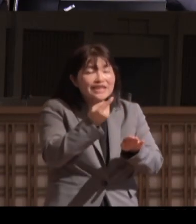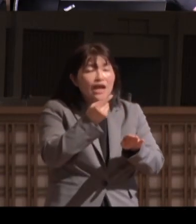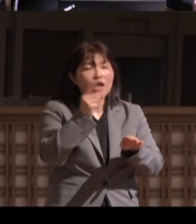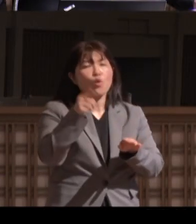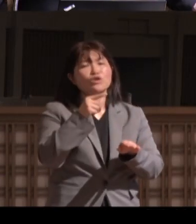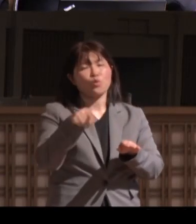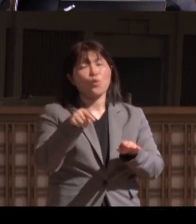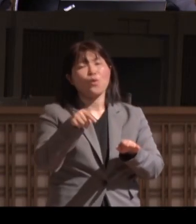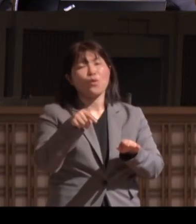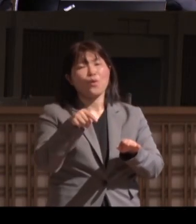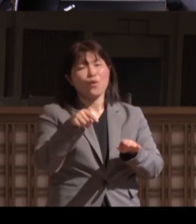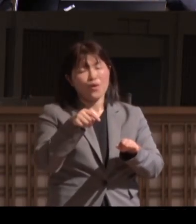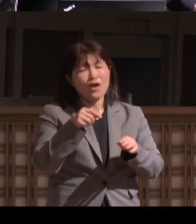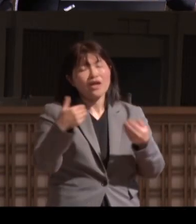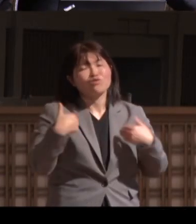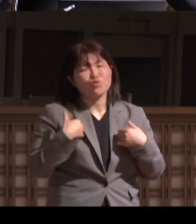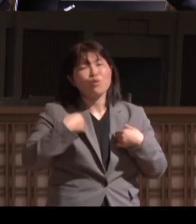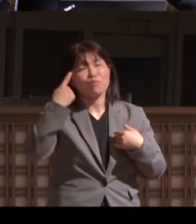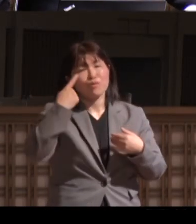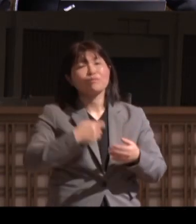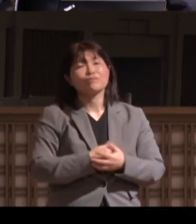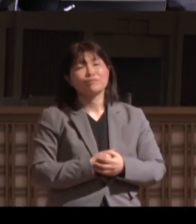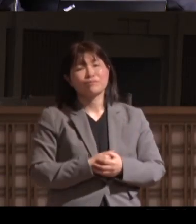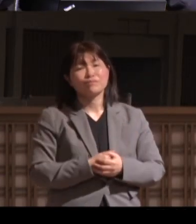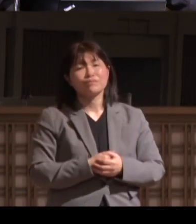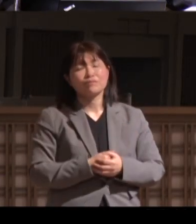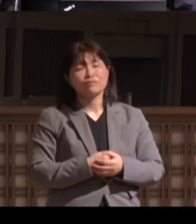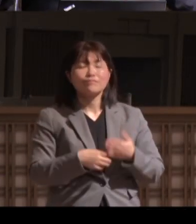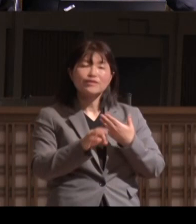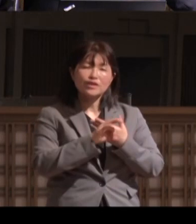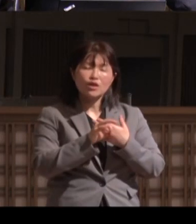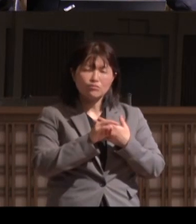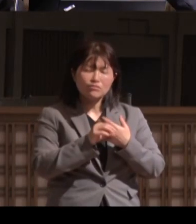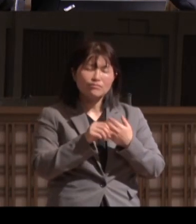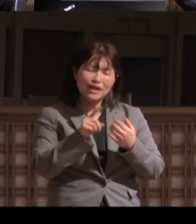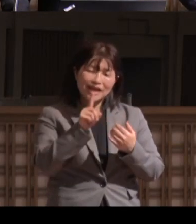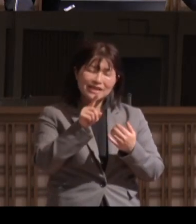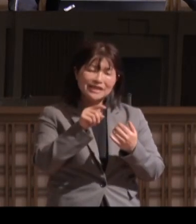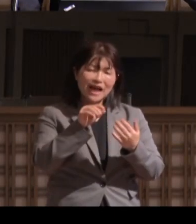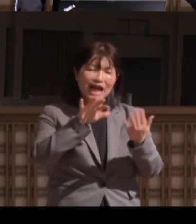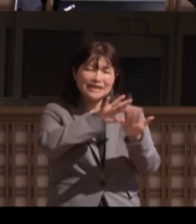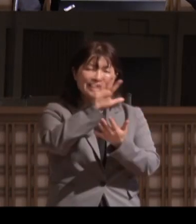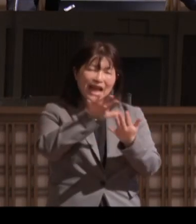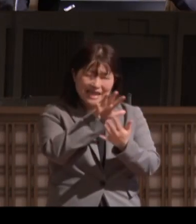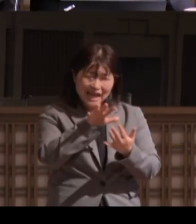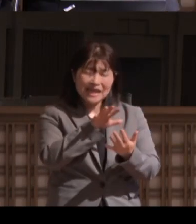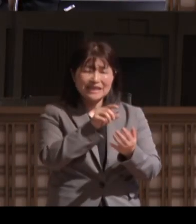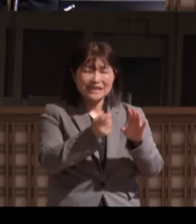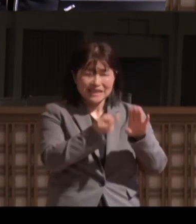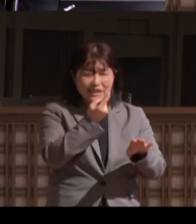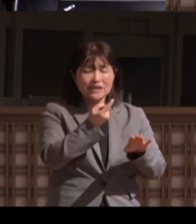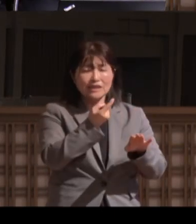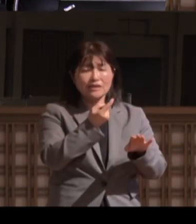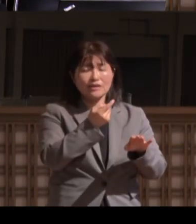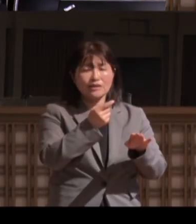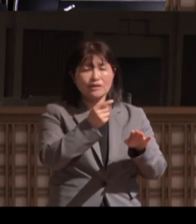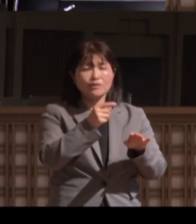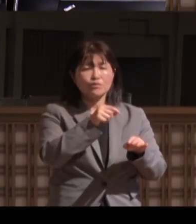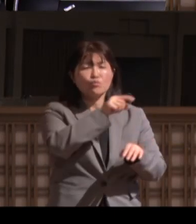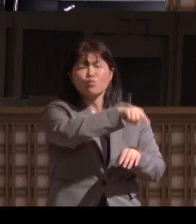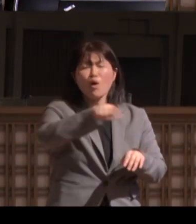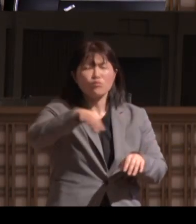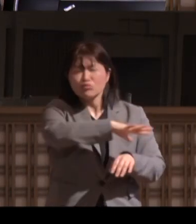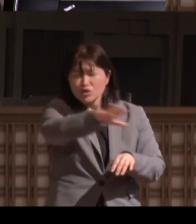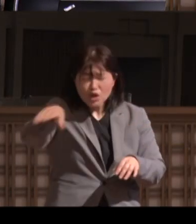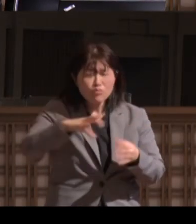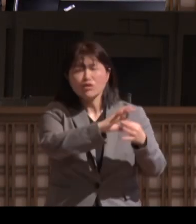やっぱりきっかけが必要だと思いますま例えば災害簿についてはですねえ全ての地域に